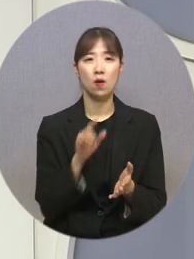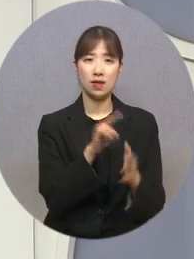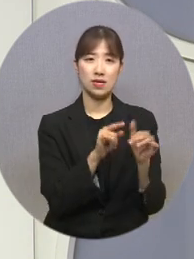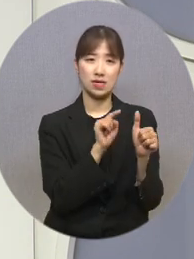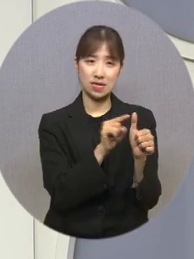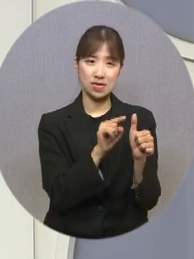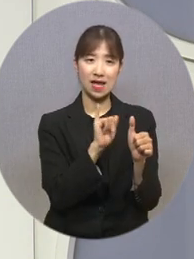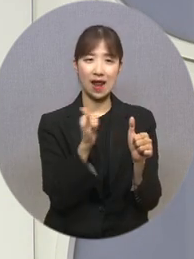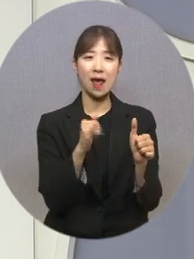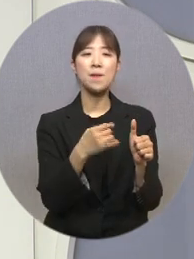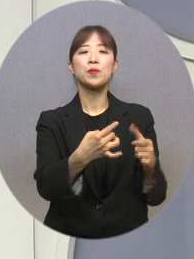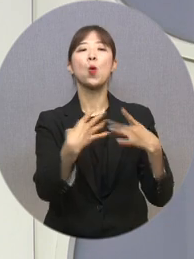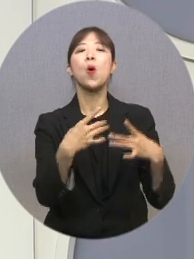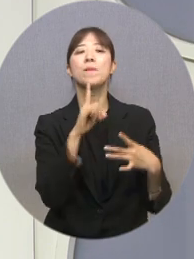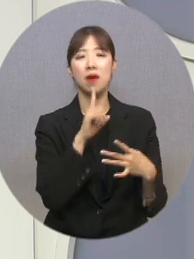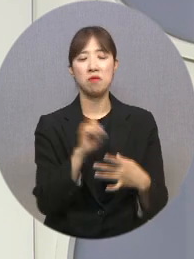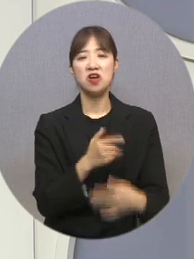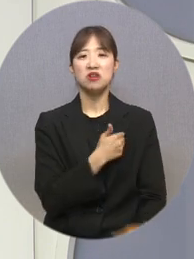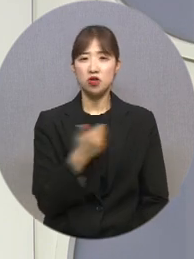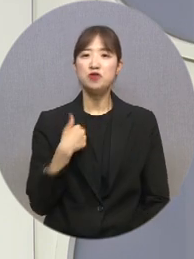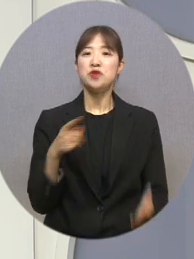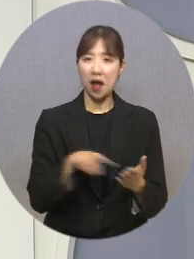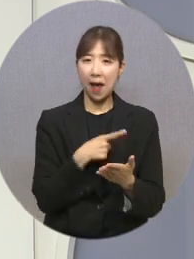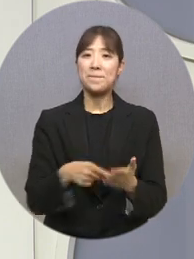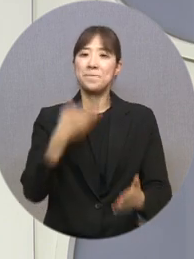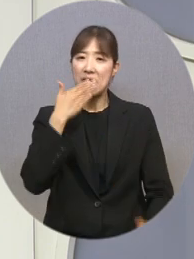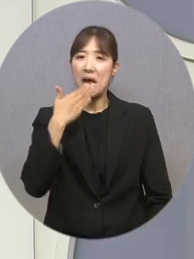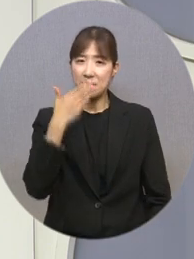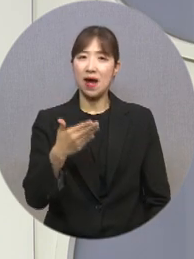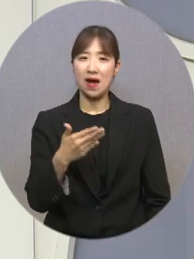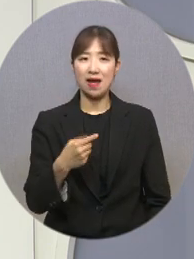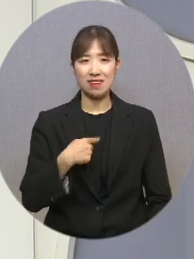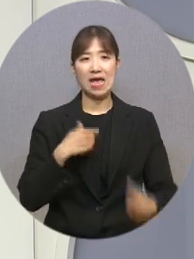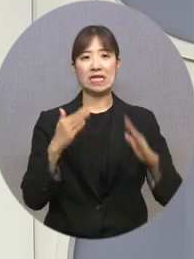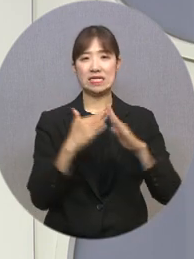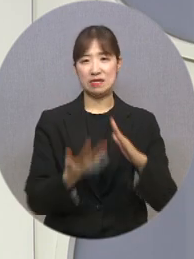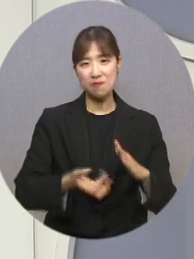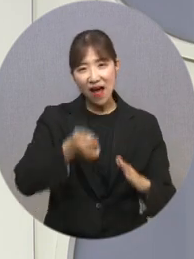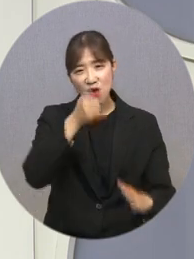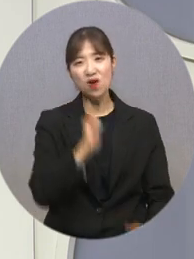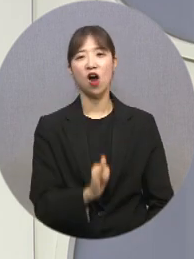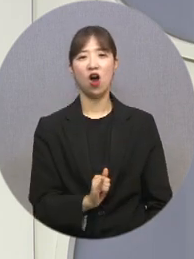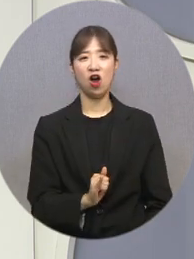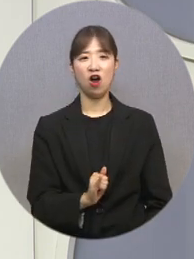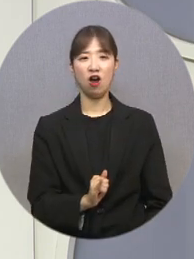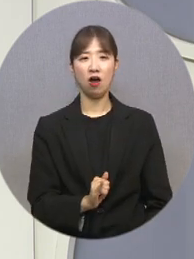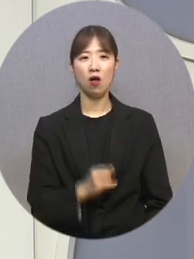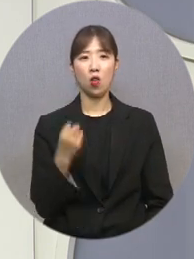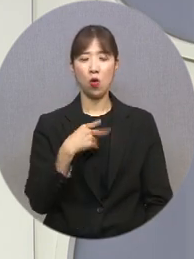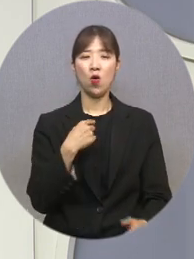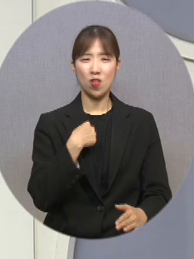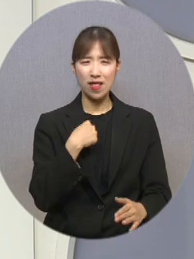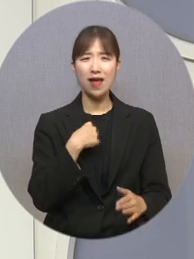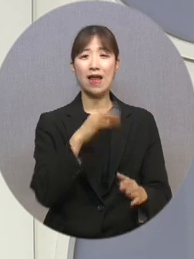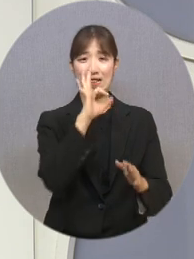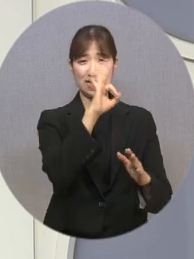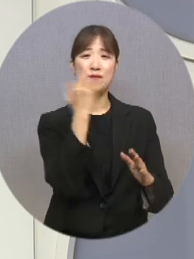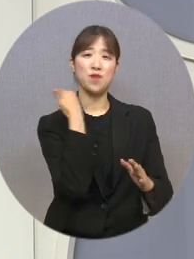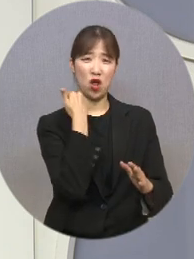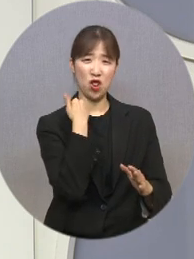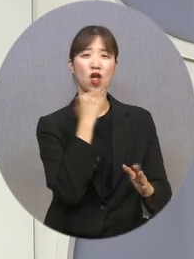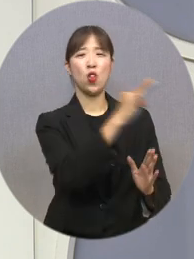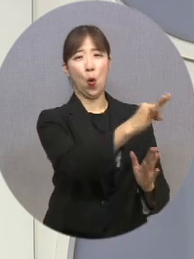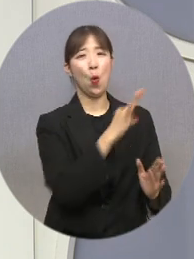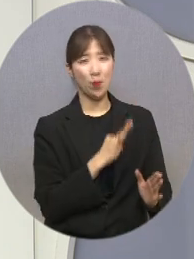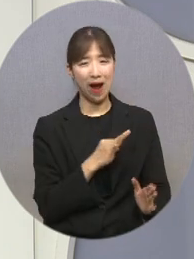이렇게 속인 말들이 있을 겁니다. 아 나는 충분히 갚을 수 있어 그러면서 내가 뭐 집이 한 채 있다든지 아니면은 뭐 세를 받아서 이렇게 갚는다든지 어떤